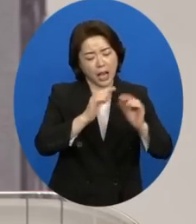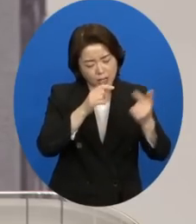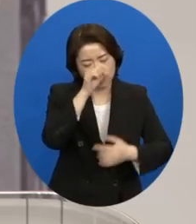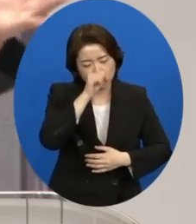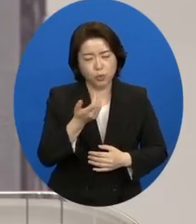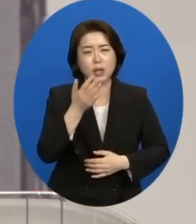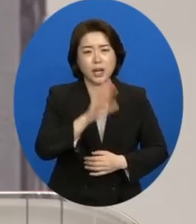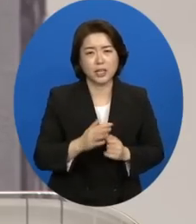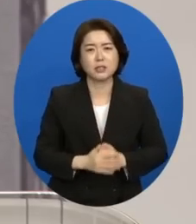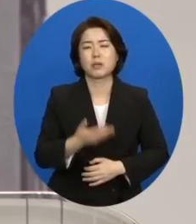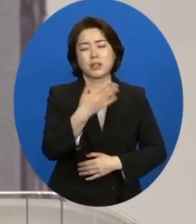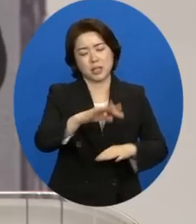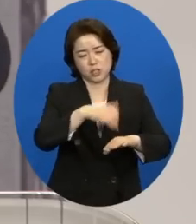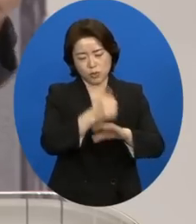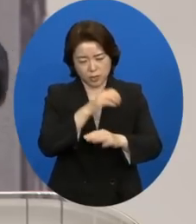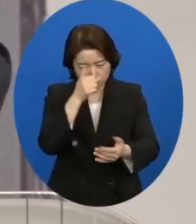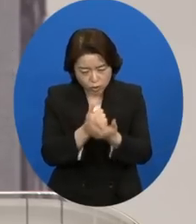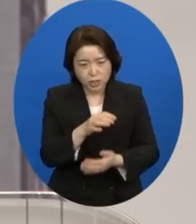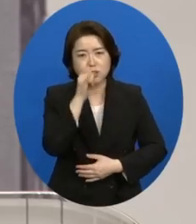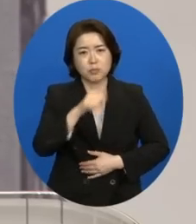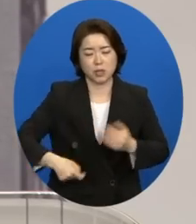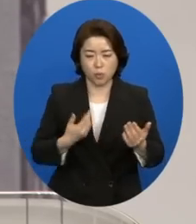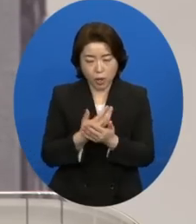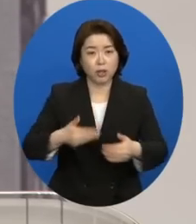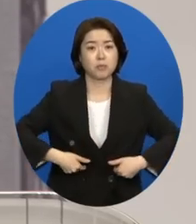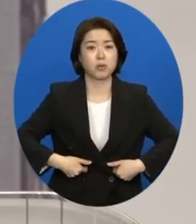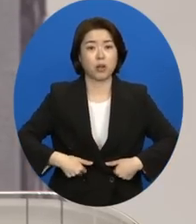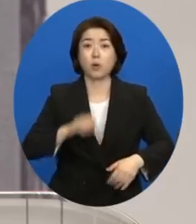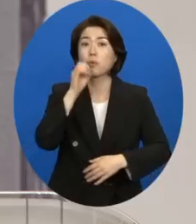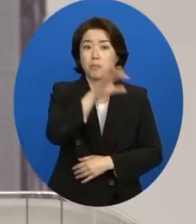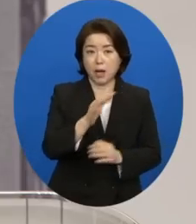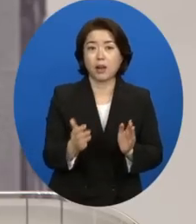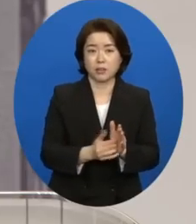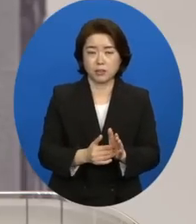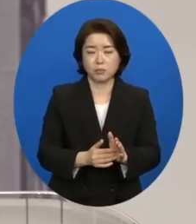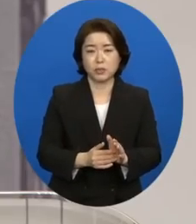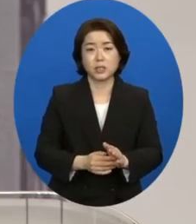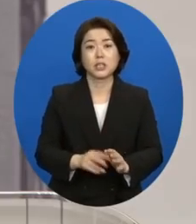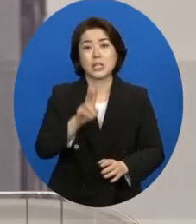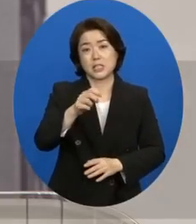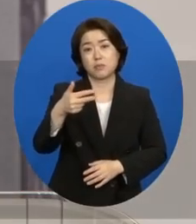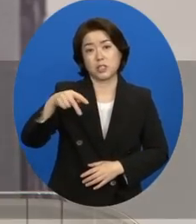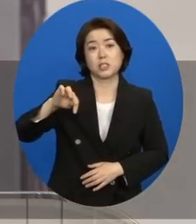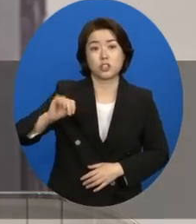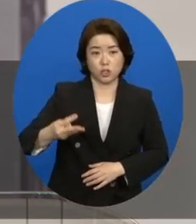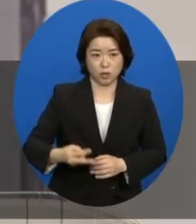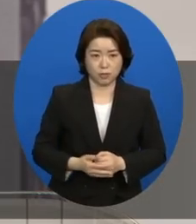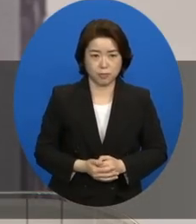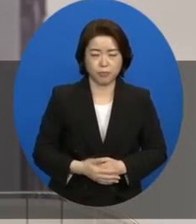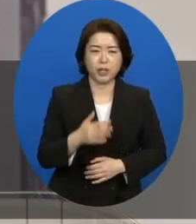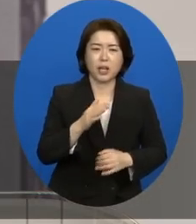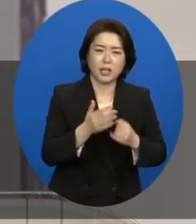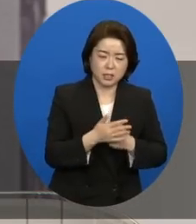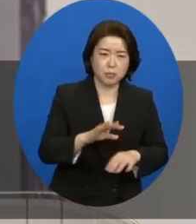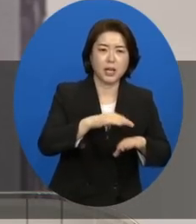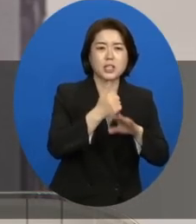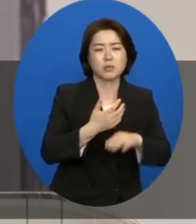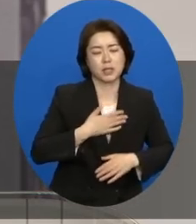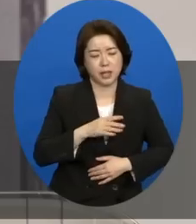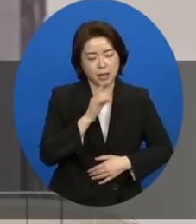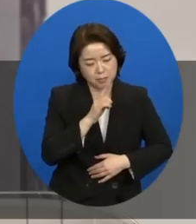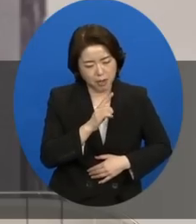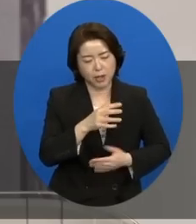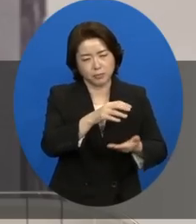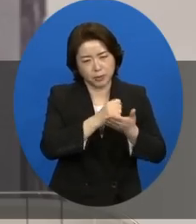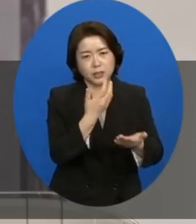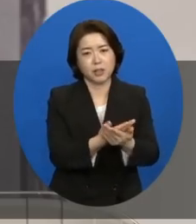왕이시여 당신이 죄를지었습니다 회개하여 됩니다 이런 얘기를 해요 이것이 27절이에요 그러니 임금님은 저의 조언을 받아 주시기를 바랍니다